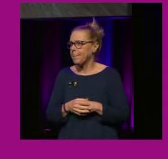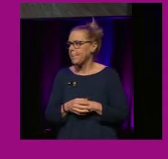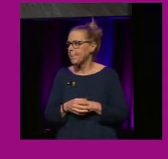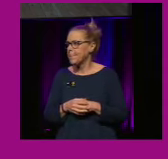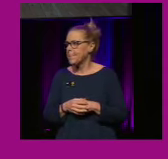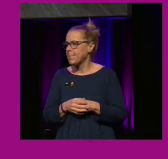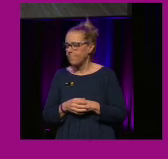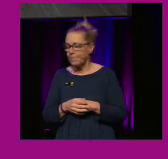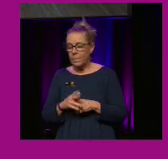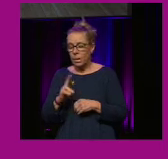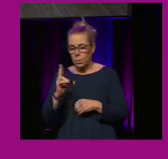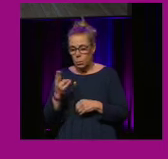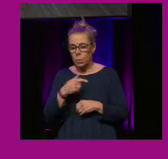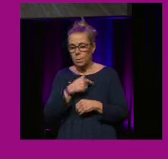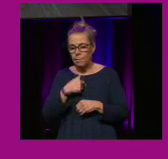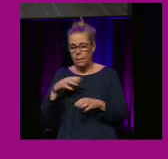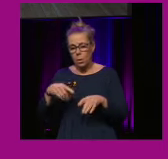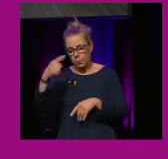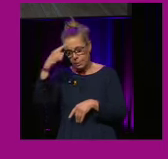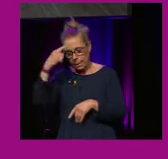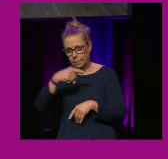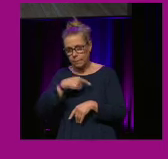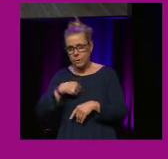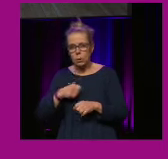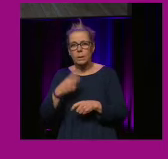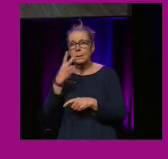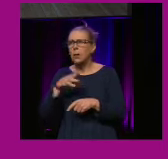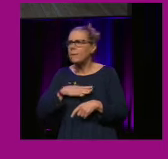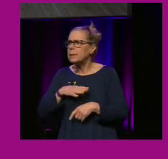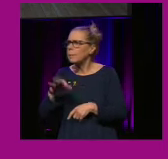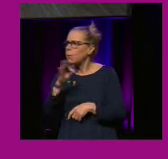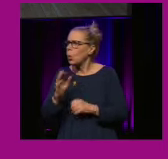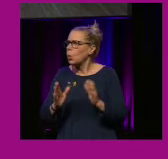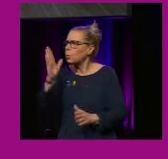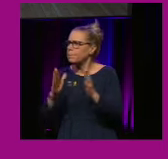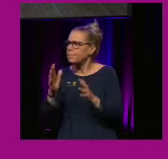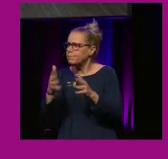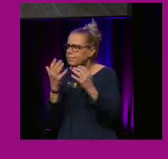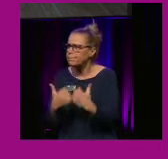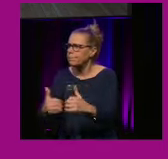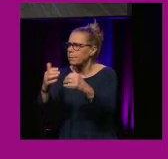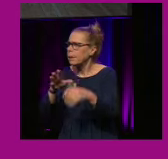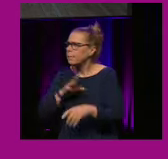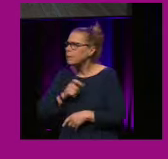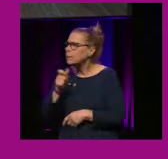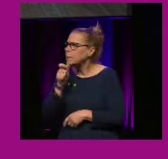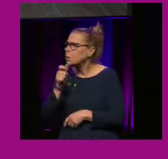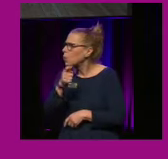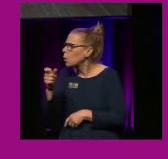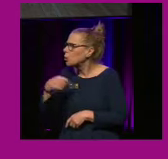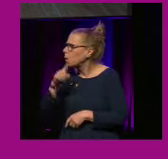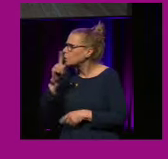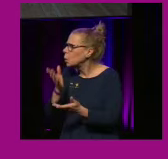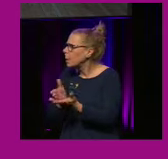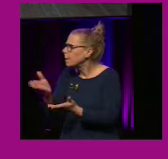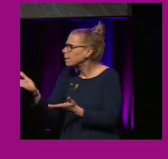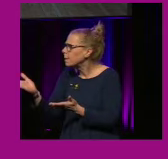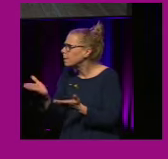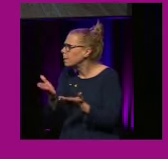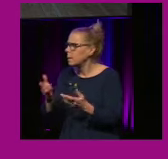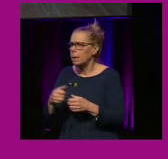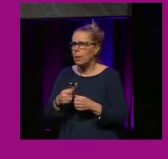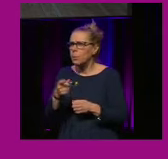Nu tänkte vi att vi skulle se om det finns några frågor. Det finns lite mikrofoner ute, vad jag förstår, om det är